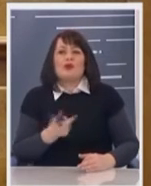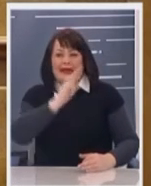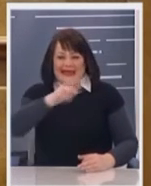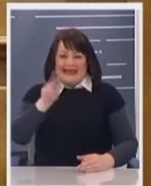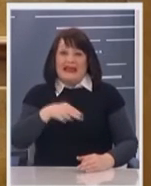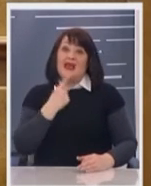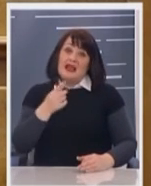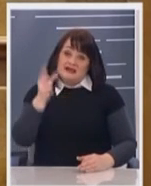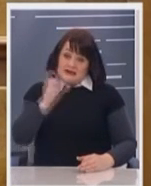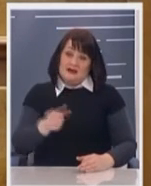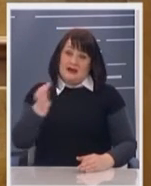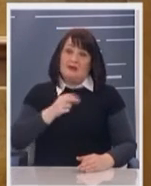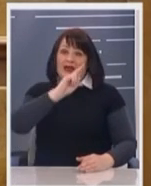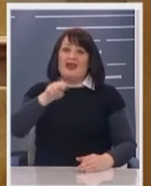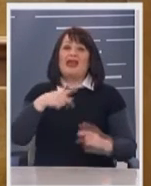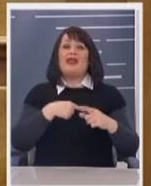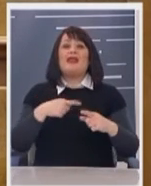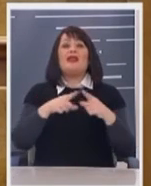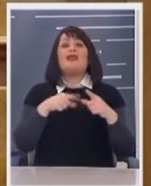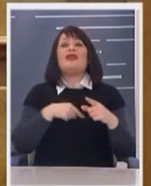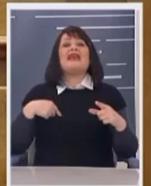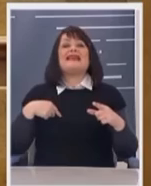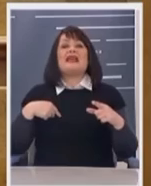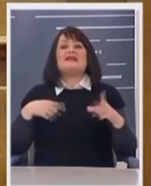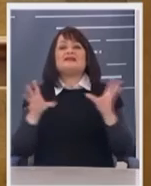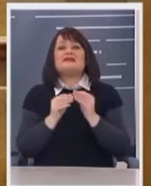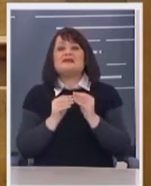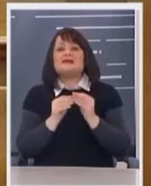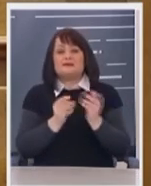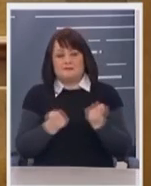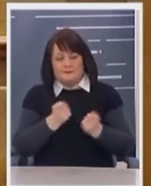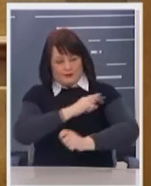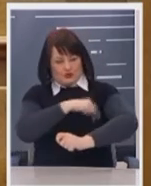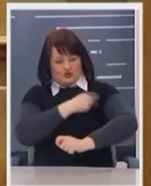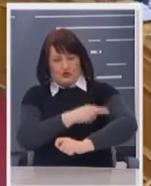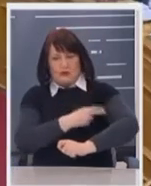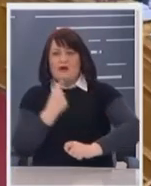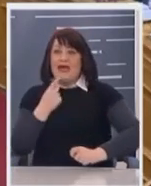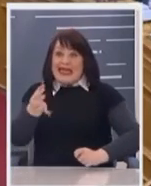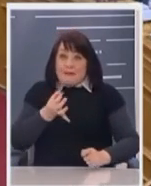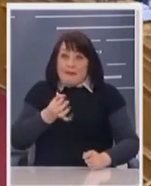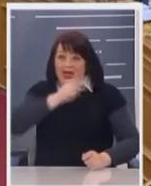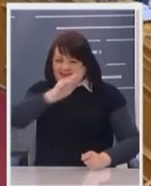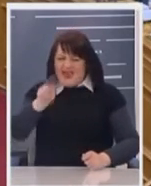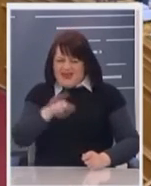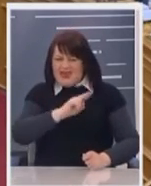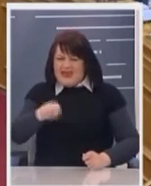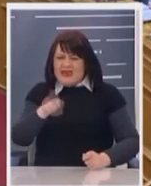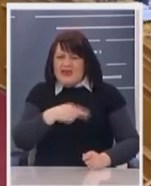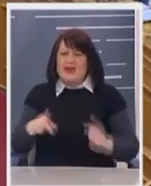είπε, και τις διοικήσεις των νοσοκομείων. Και προσέξτε λίγο εδώ, γιατί θέλω να το κατανοήσουμε